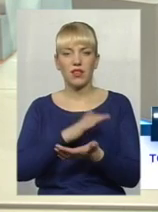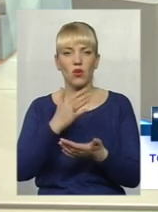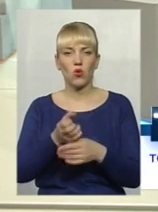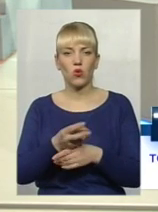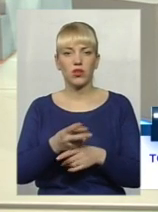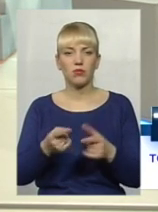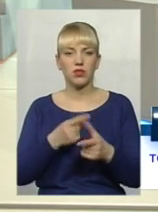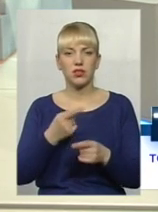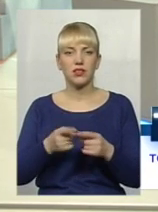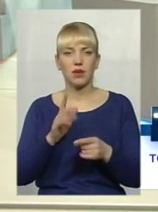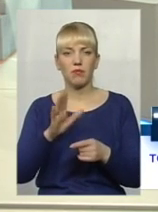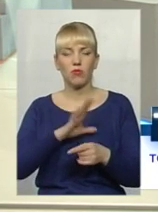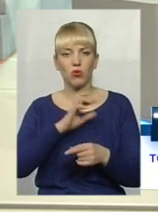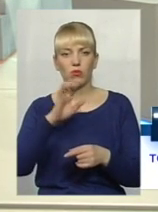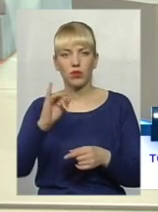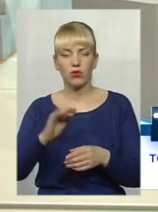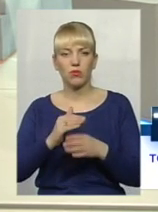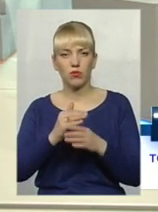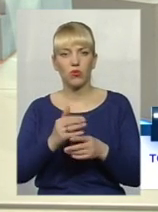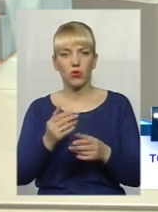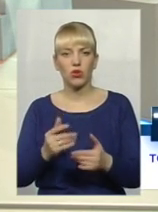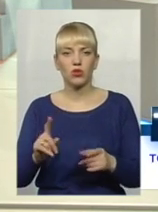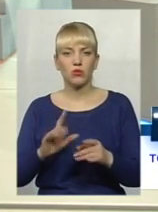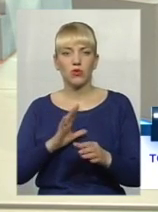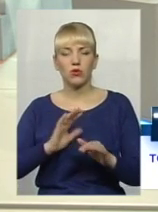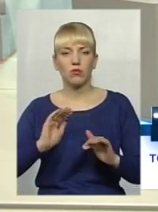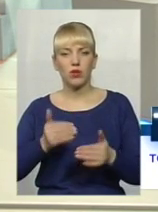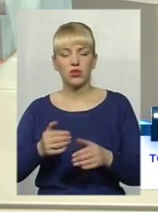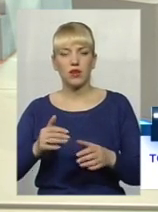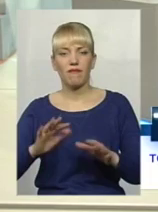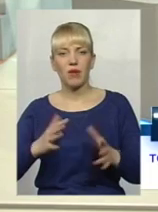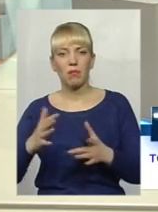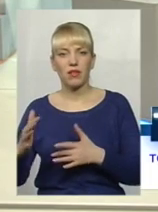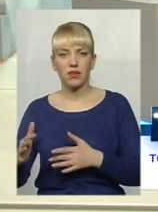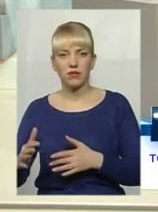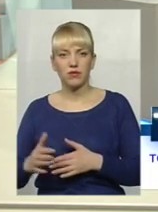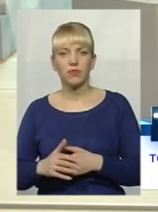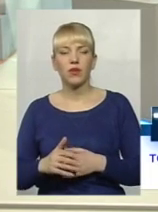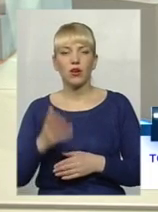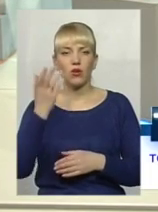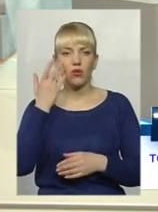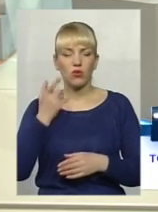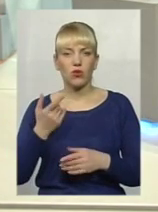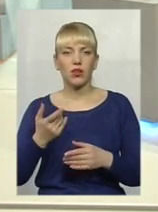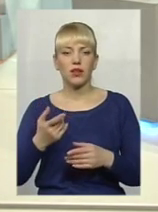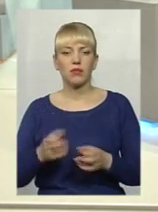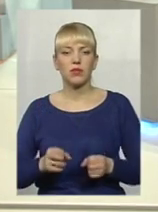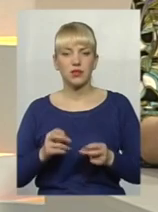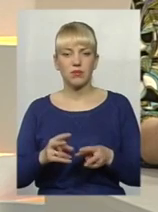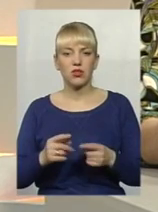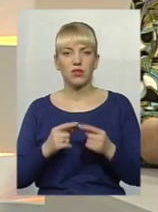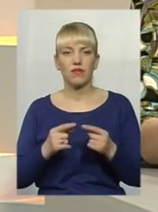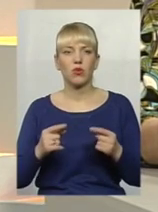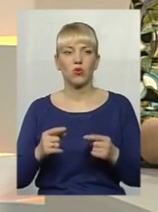для того, аби менше було випадків, коли подібні небезпечні відходи потрапляють